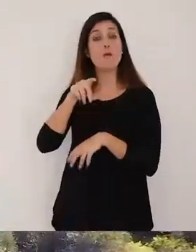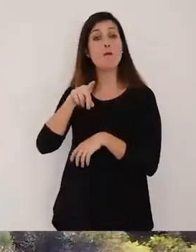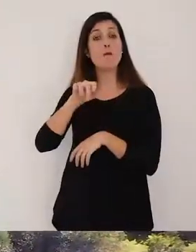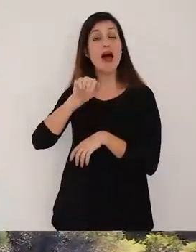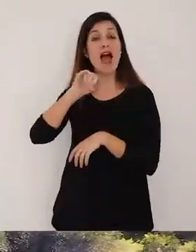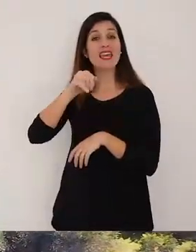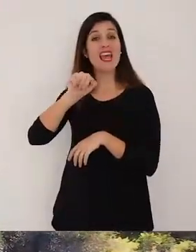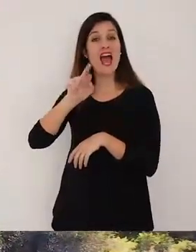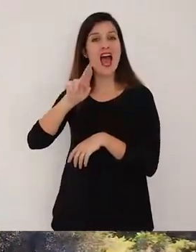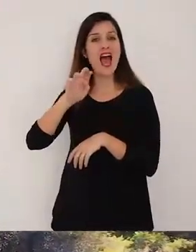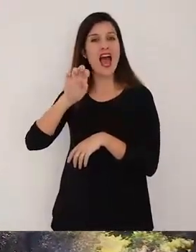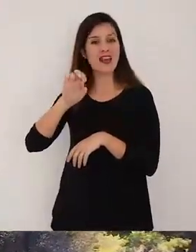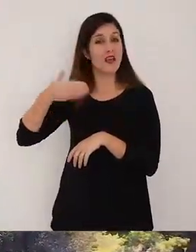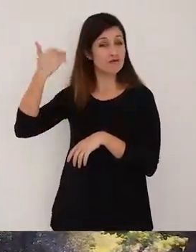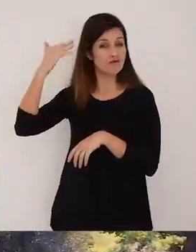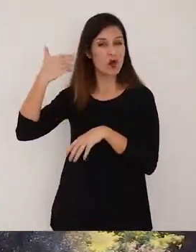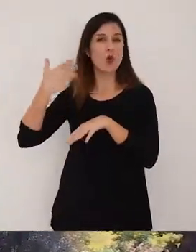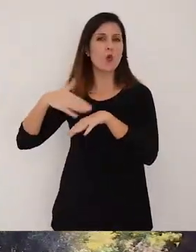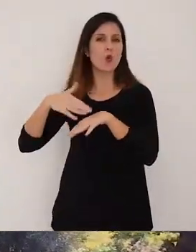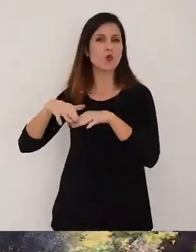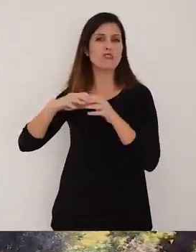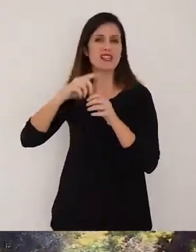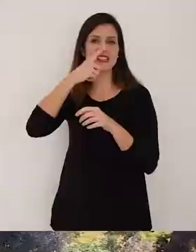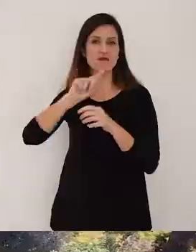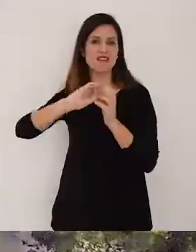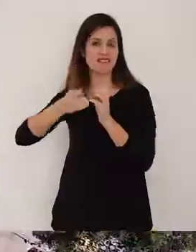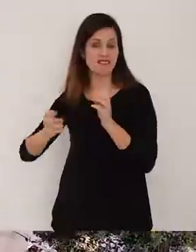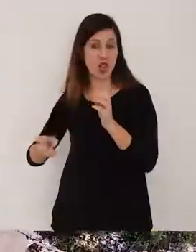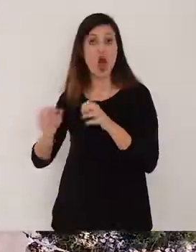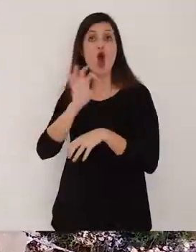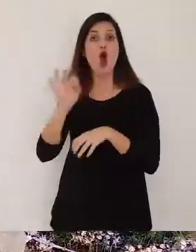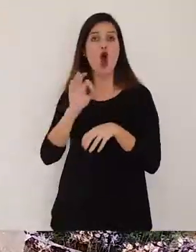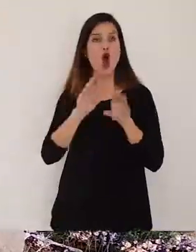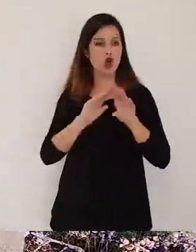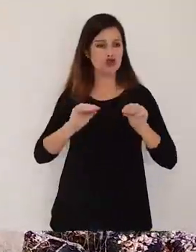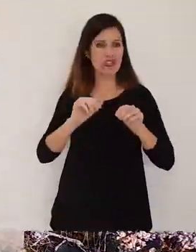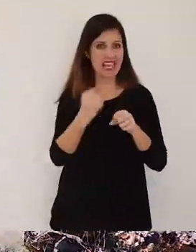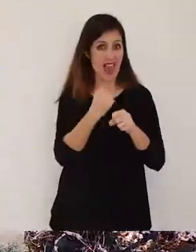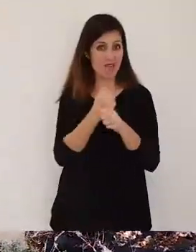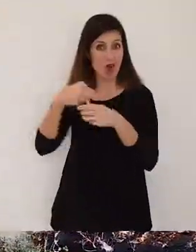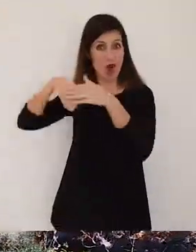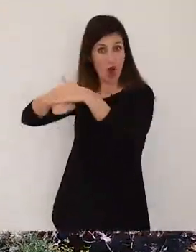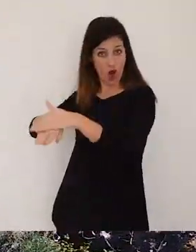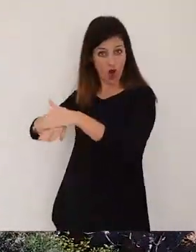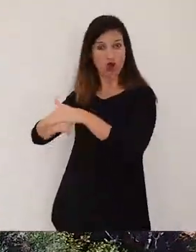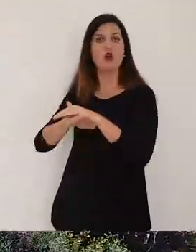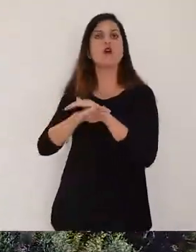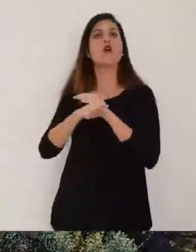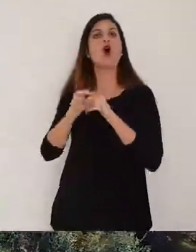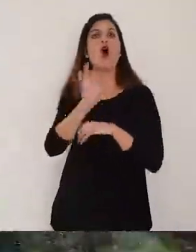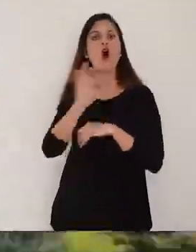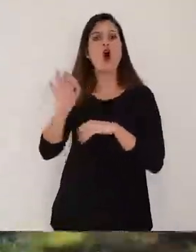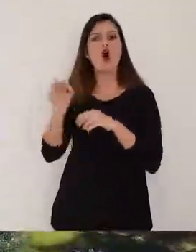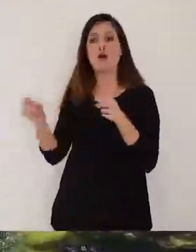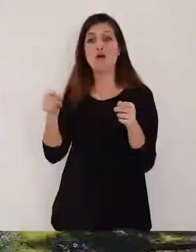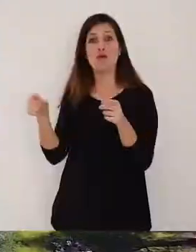Le paiare avevano differenti utilizzi, adoperate ad esempio come deposito o nei mesi più caldi usate anche come abitazione